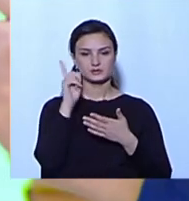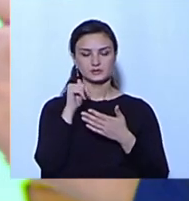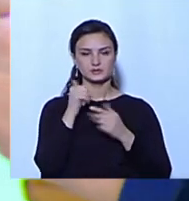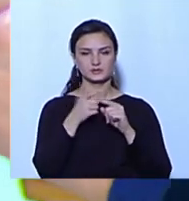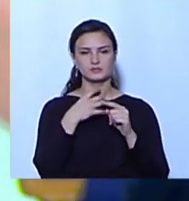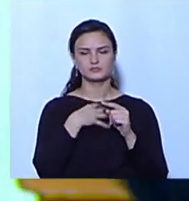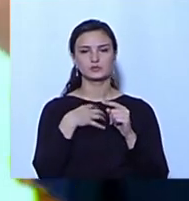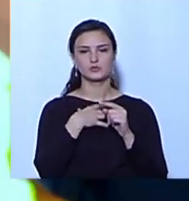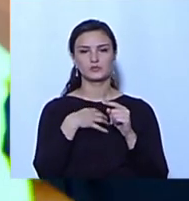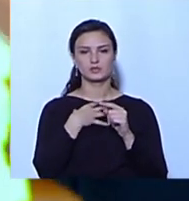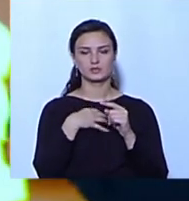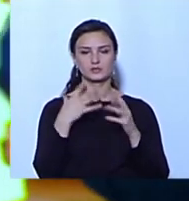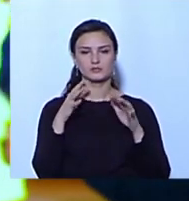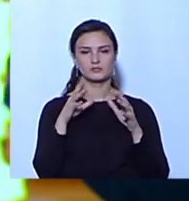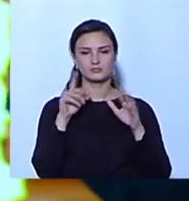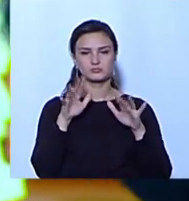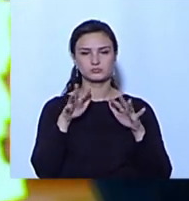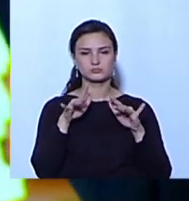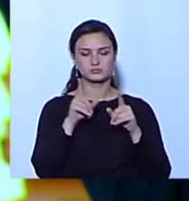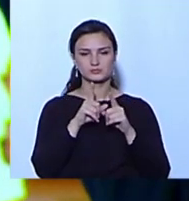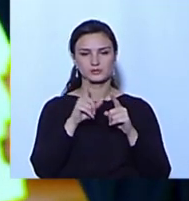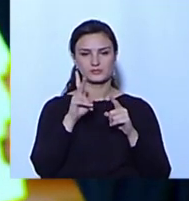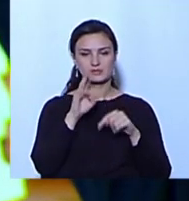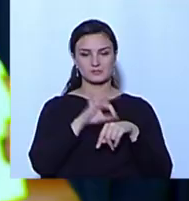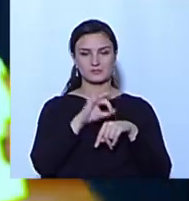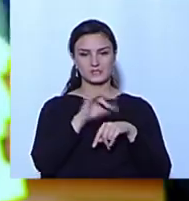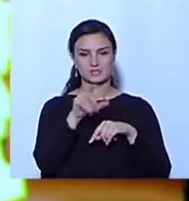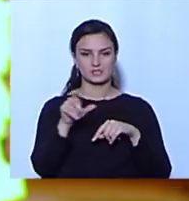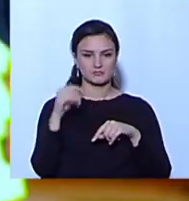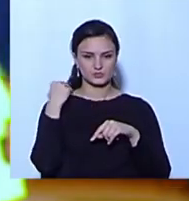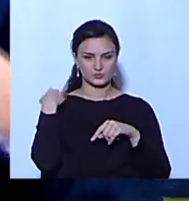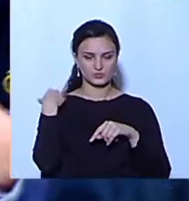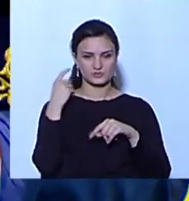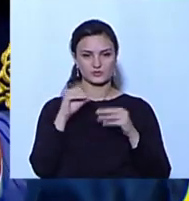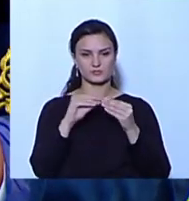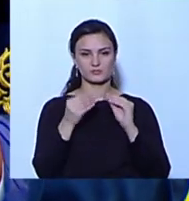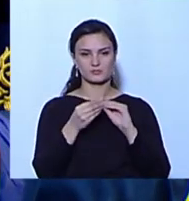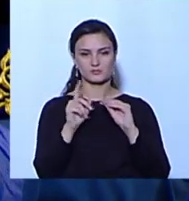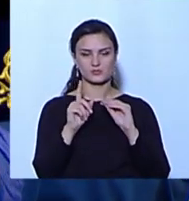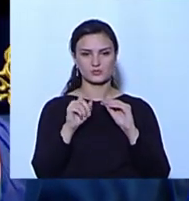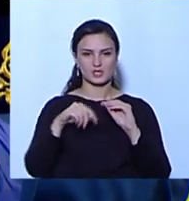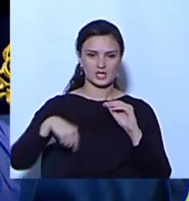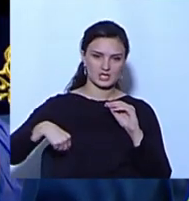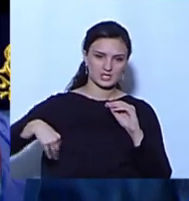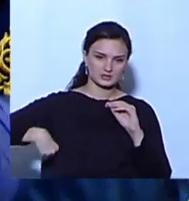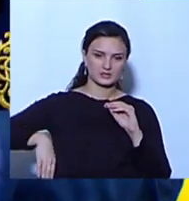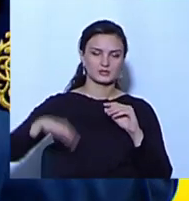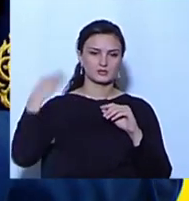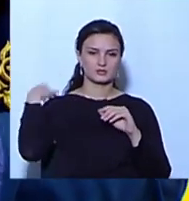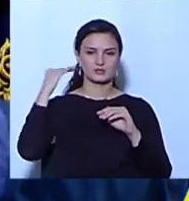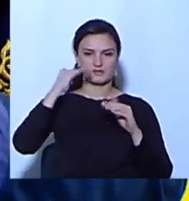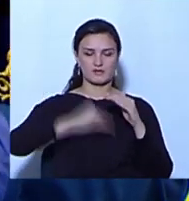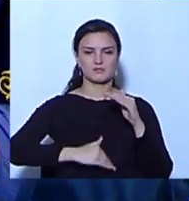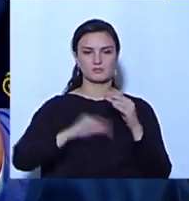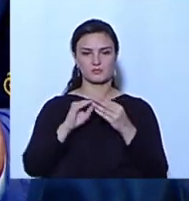ხო მნიშვნელოვანი. დაბუშებას პირდაპირ პაციენტები თუ ზურგის ტვინშია პრობლემა, აი ხას აკეთებენ, რომ აი აქედან ქვევით მაგ დაბუშება. და თქვენ